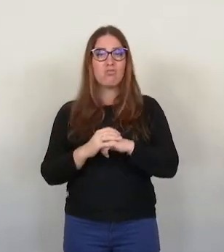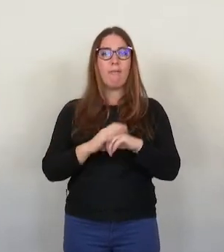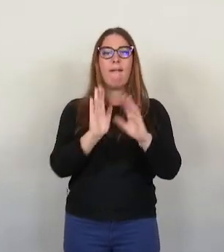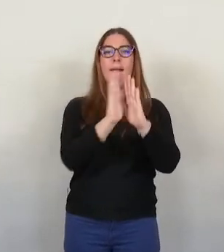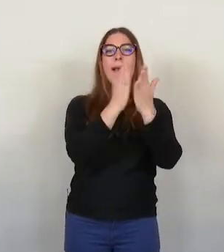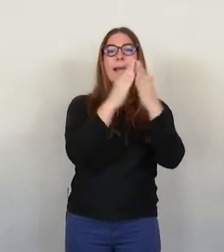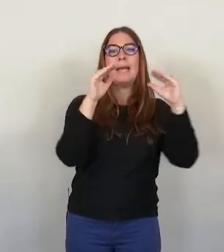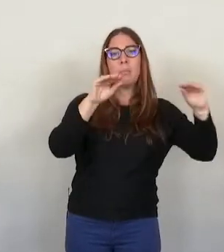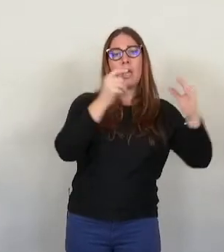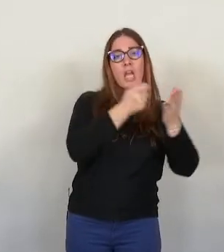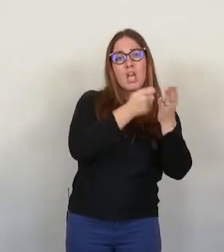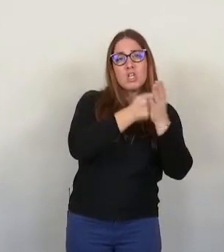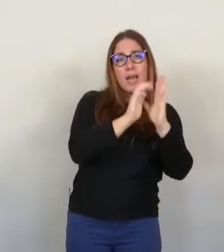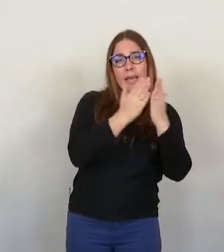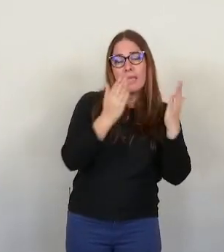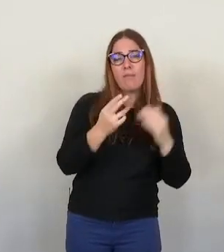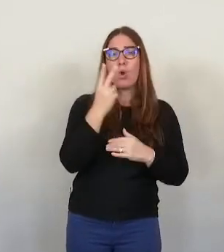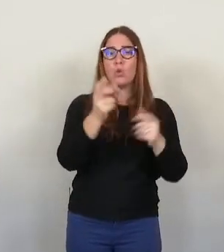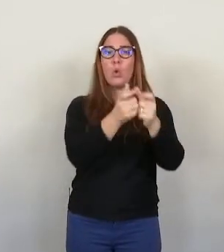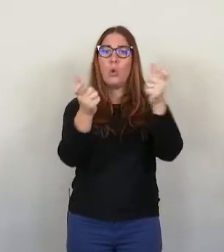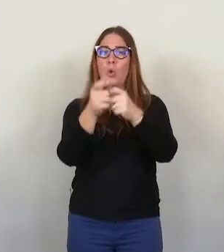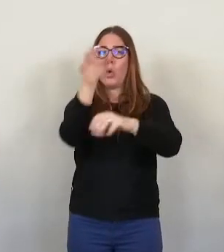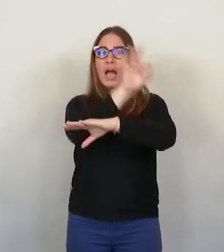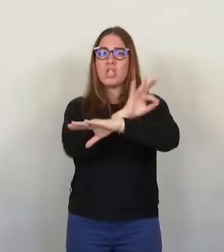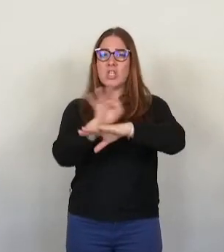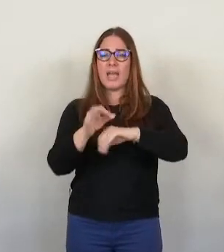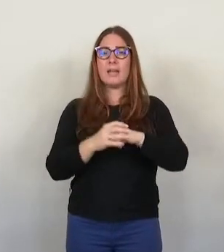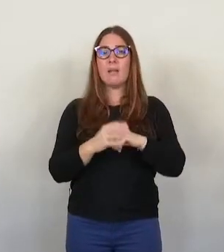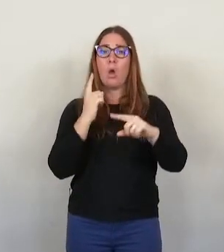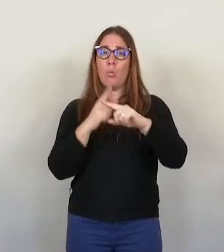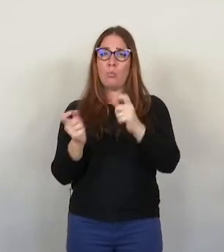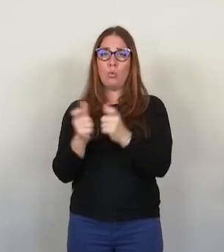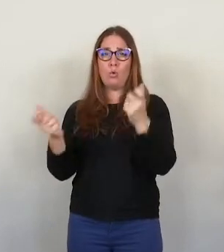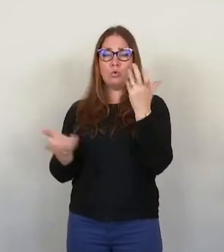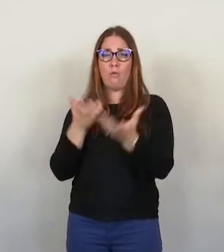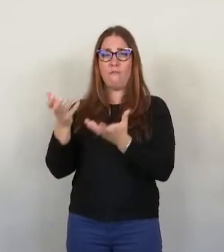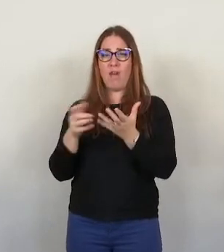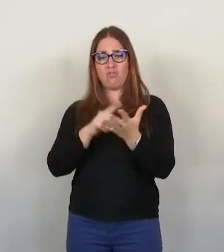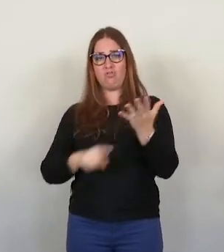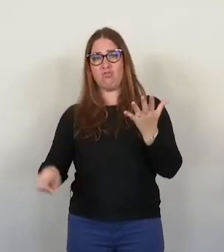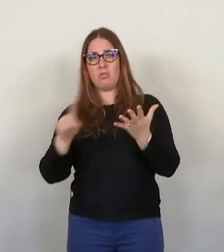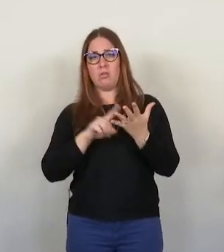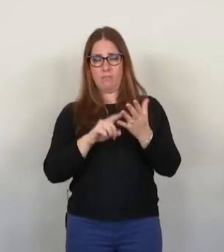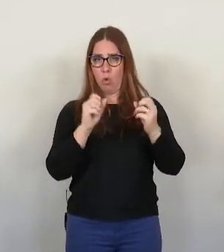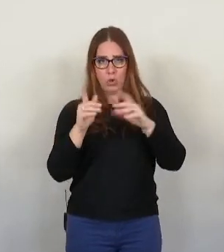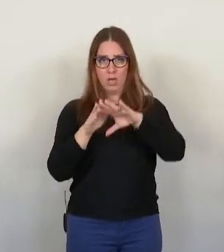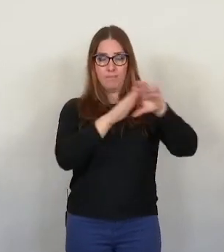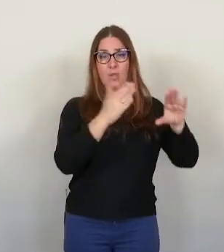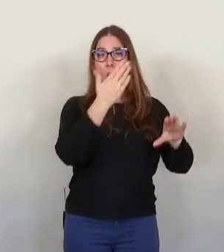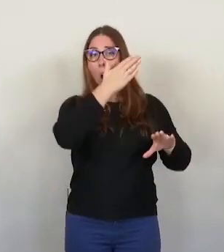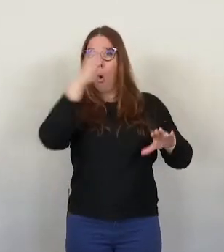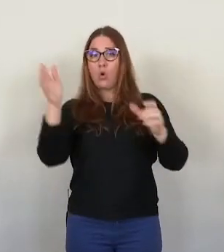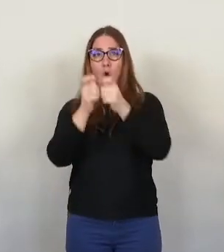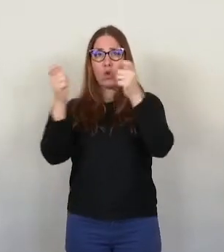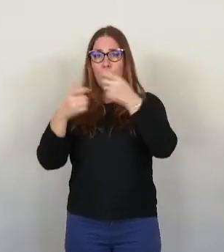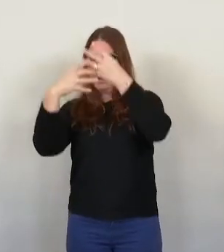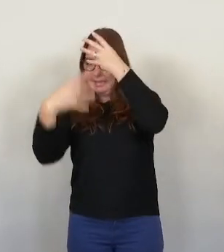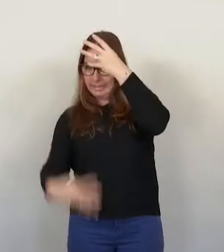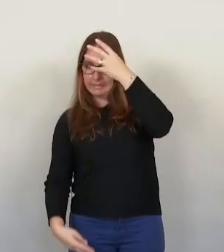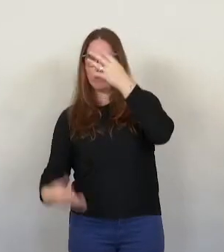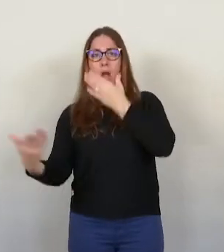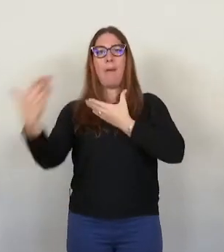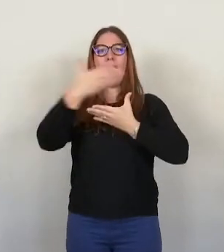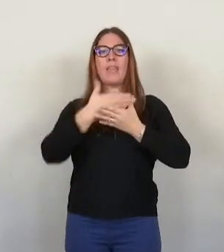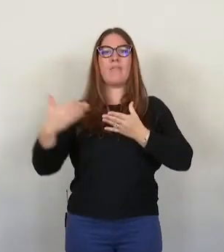pour l'achat de livres, 2 sociétés d'architectes et la compagnie de chauffage, toutes les autres entreprises qui interviennent pour la ville de